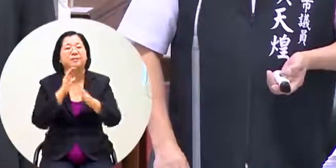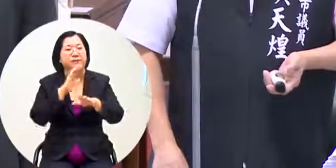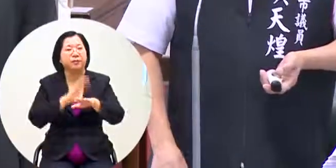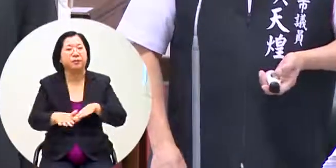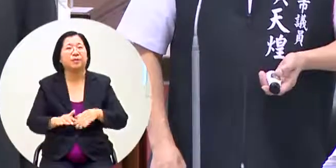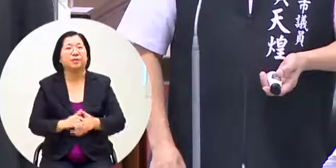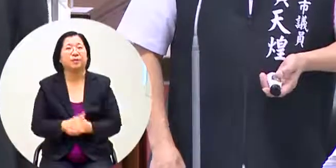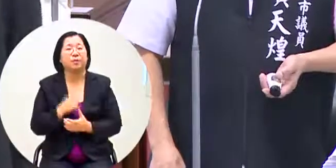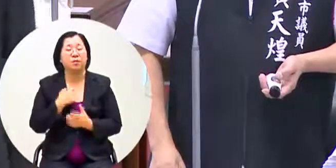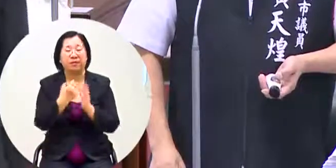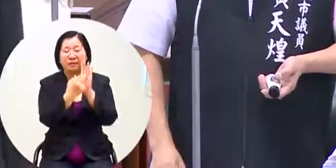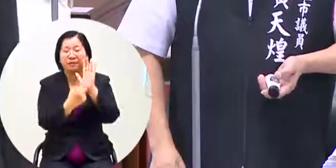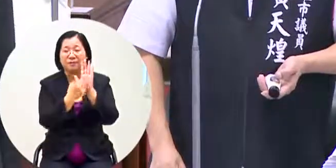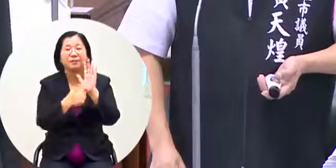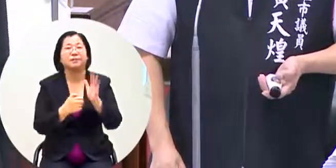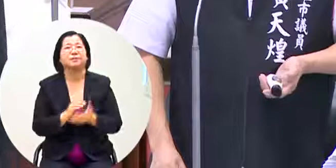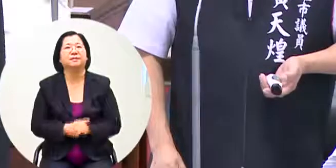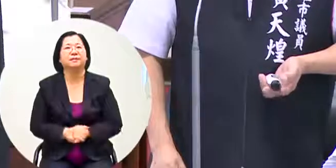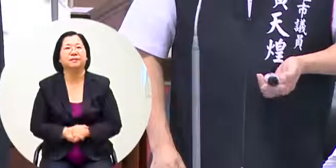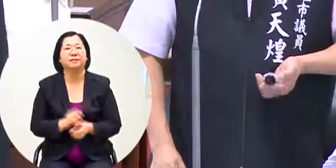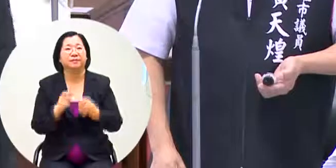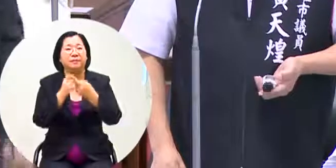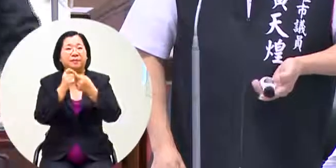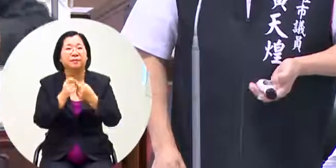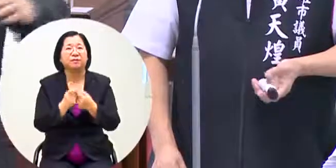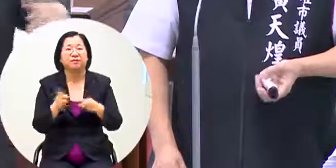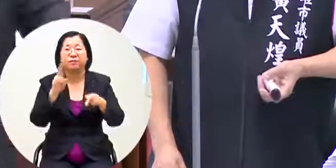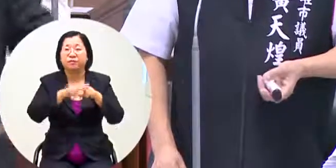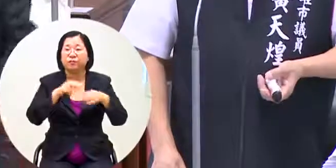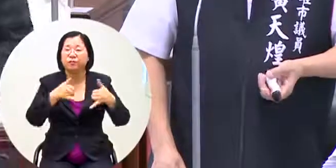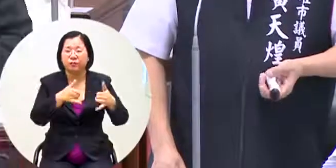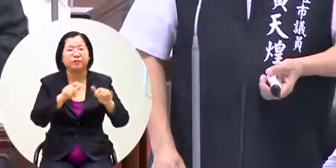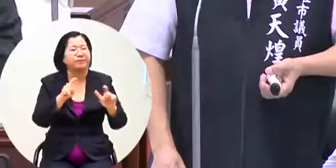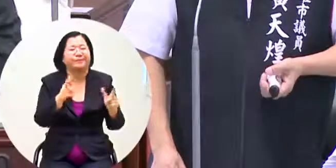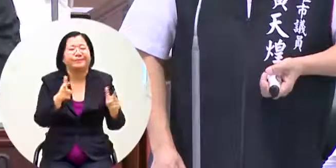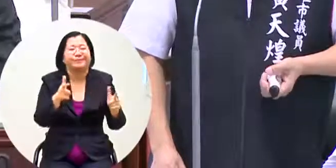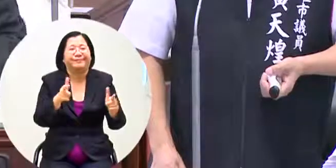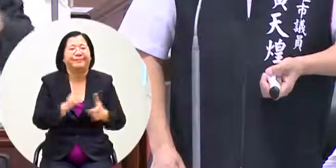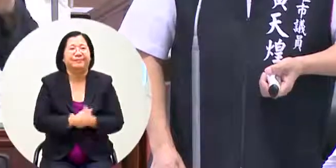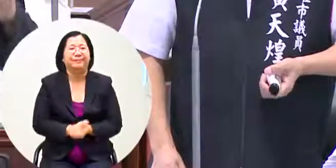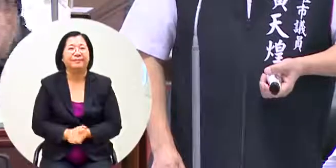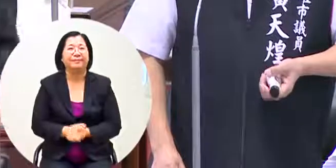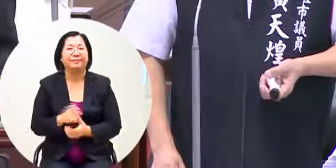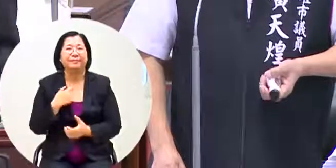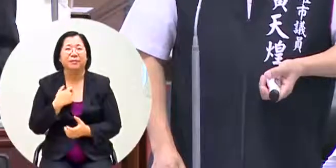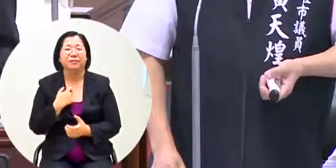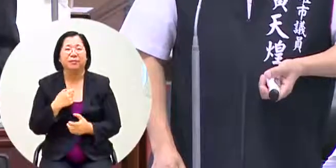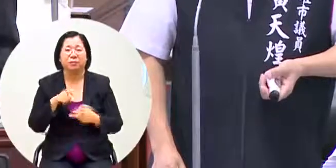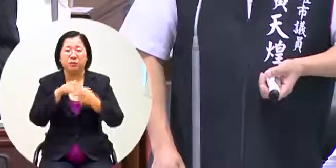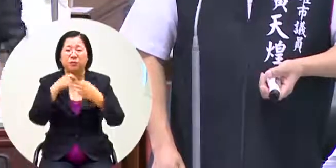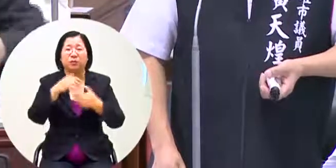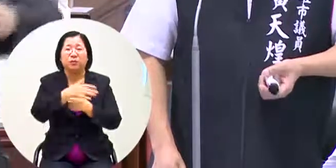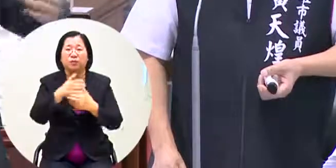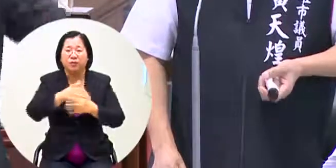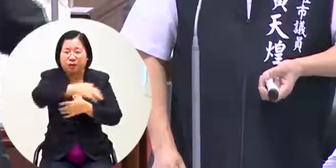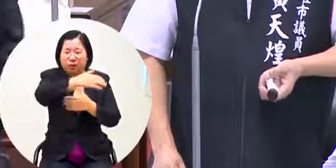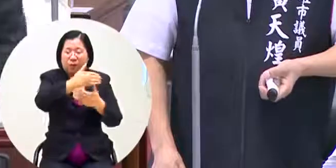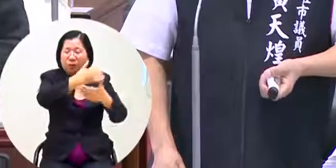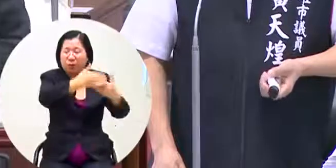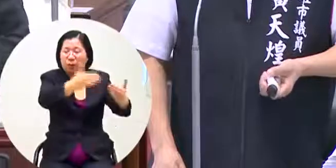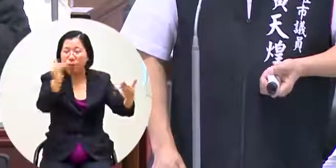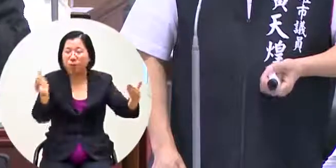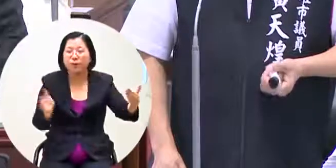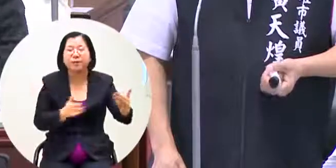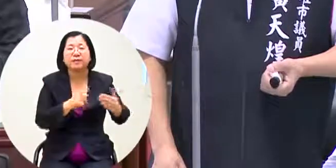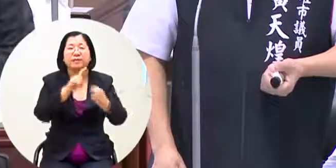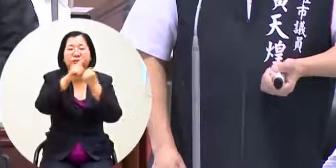件事，您所谓的封路，其实我们不是封路了哈、我们是做工程，一定要做围篱啊，这个是法定。你一定要把它围起